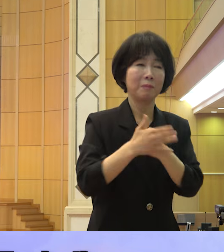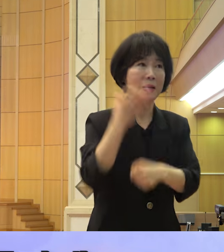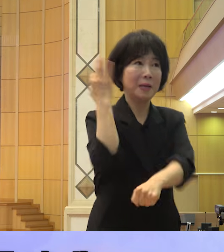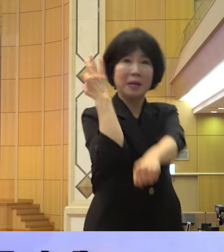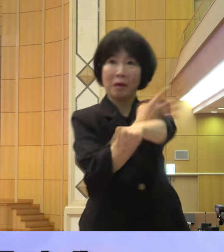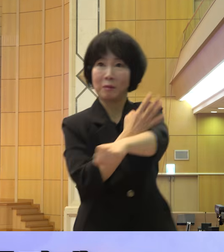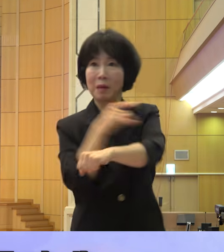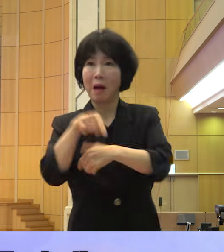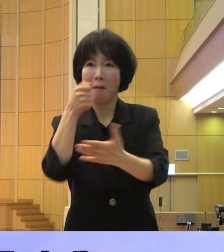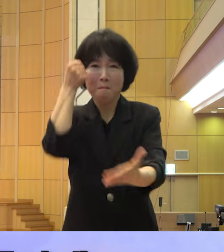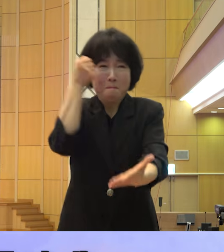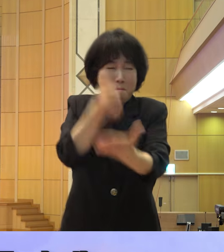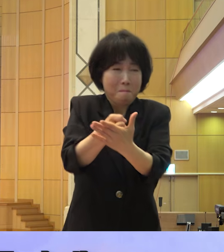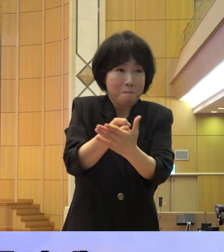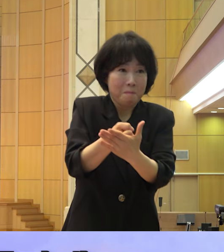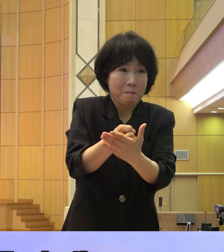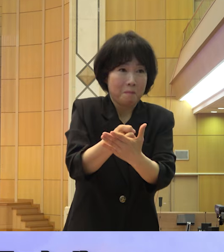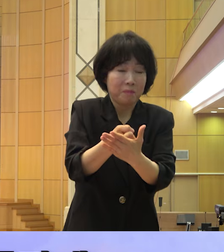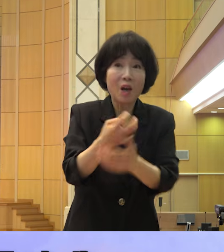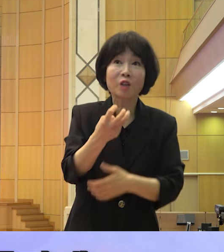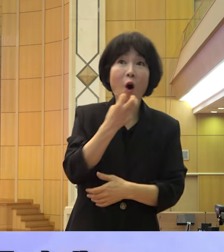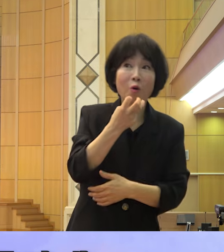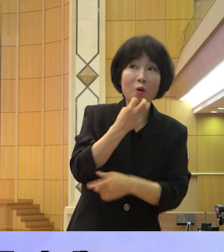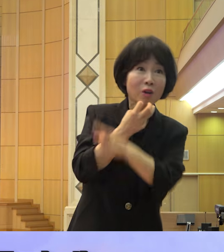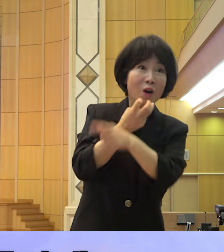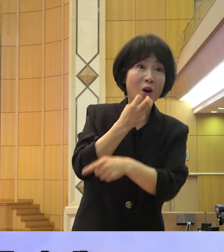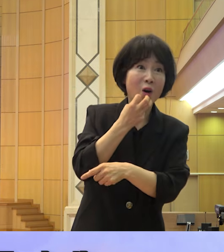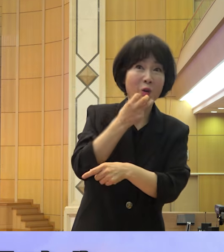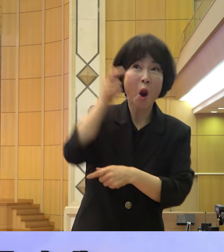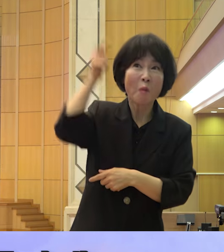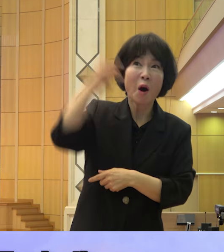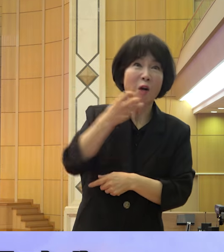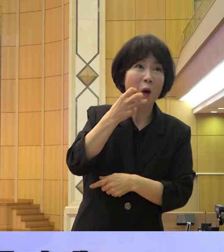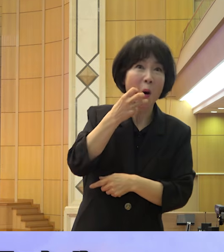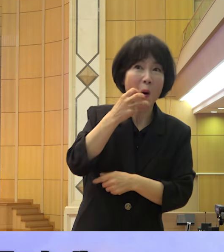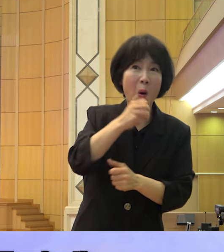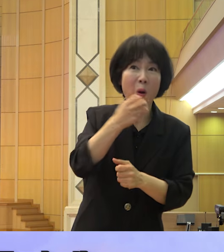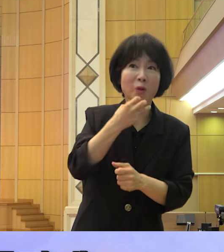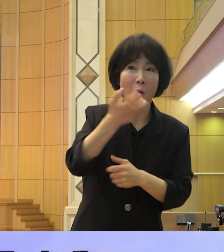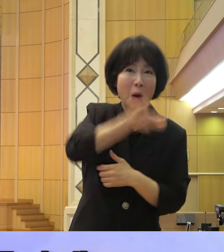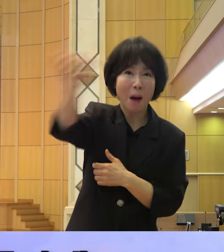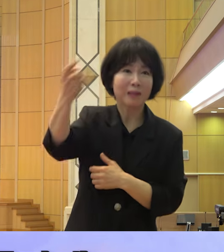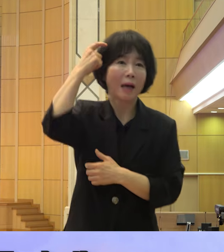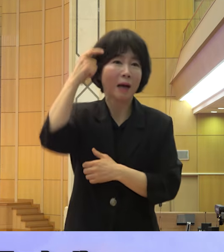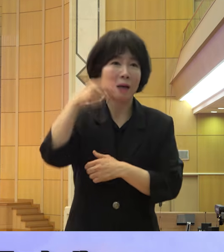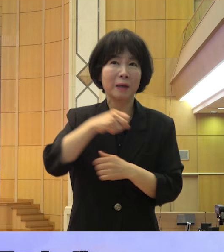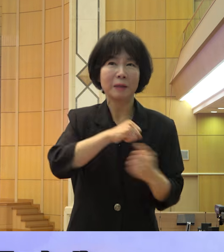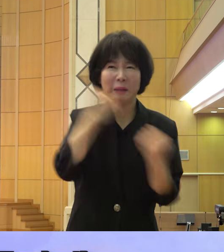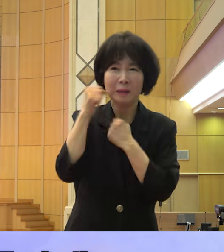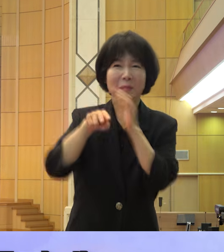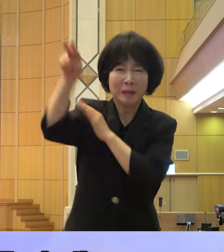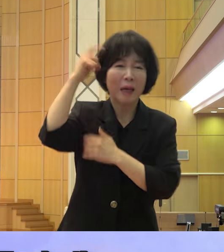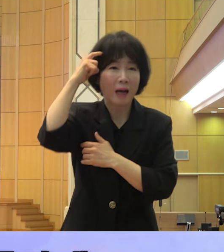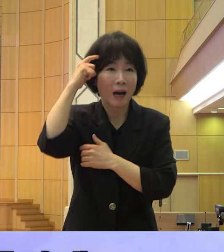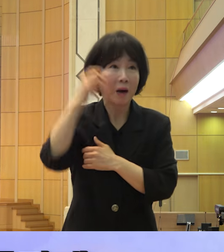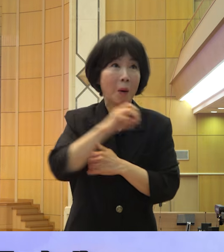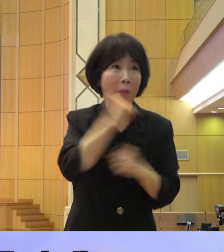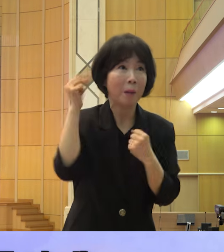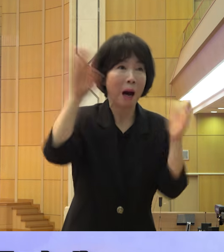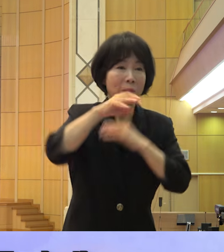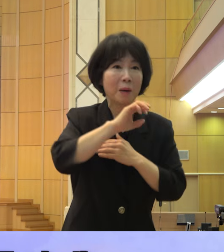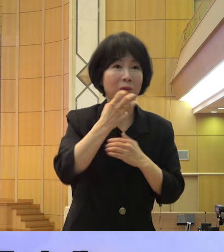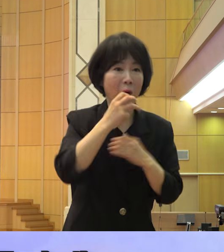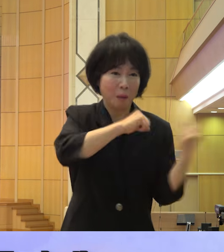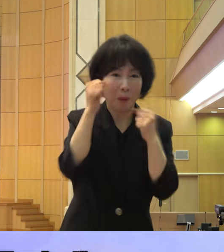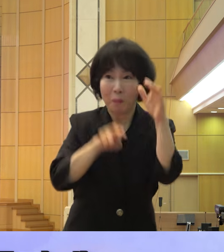되겠다. 서울로 가자. 아니 서울이 어디 붙은지도 몰라요. 내가 전기불도 구경 못한 사람인데. 그래서 서울에 왔다가 갈 데가 없으니까